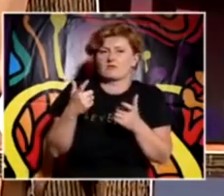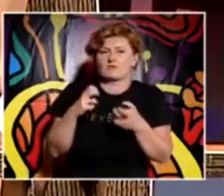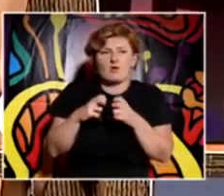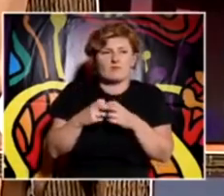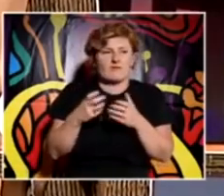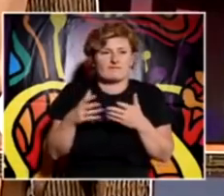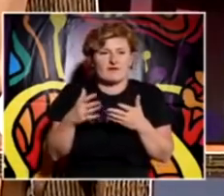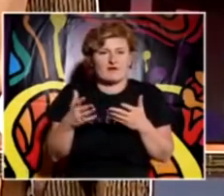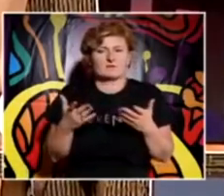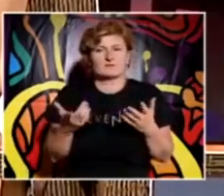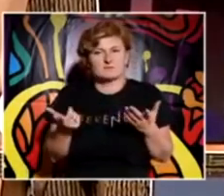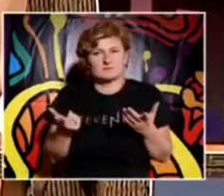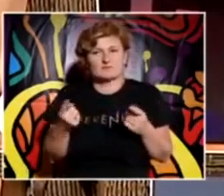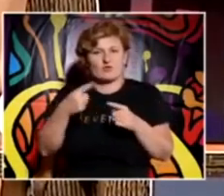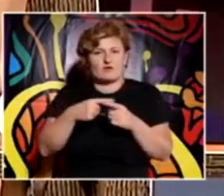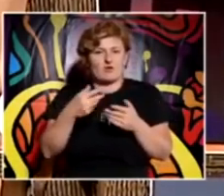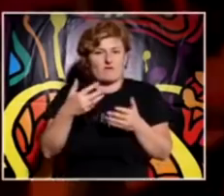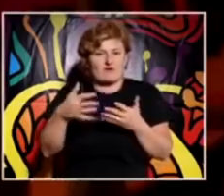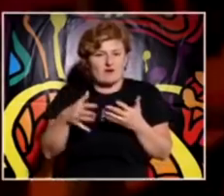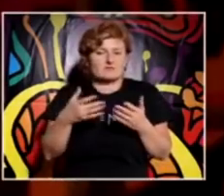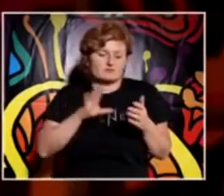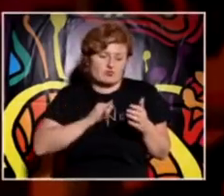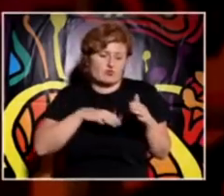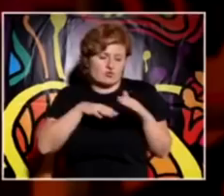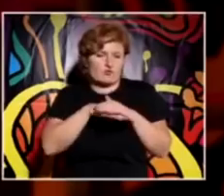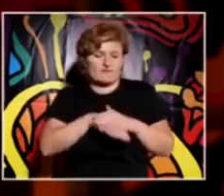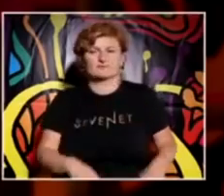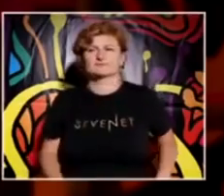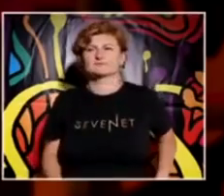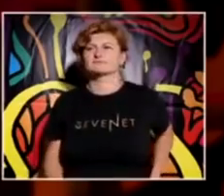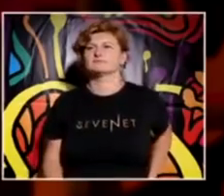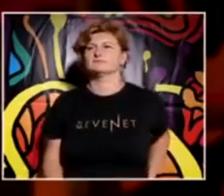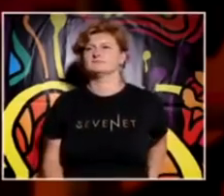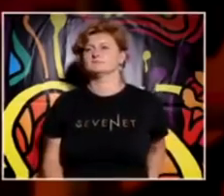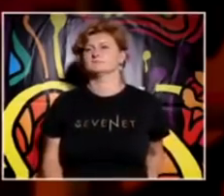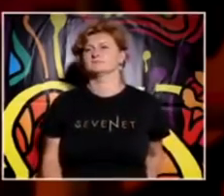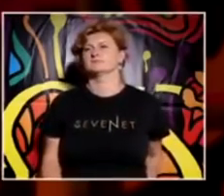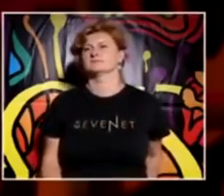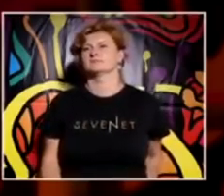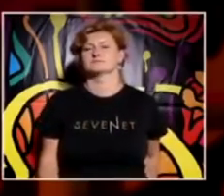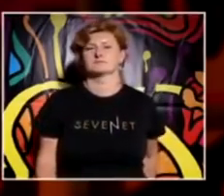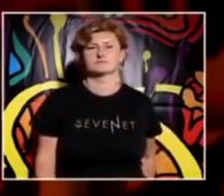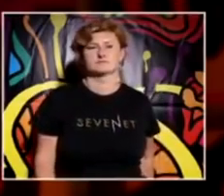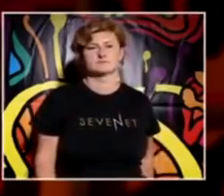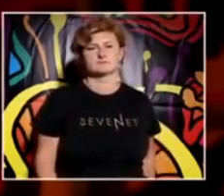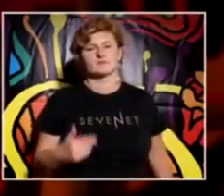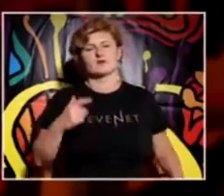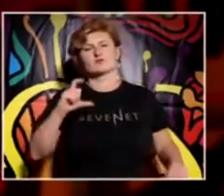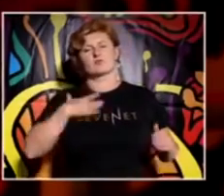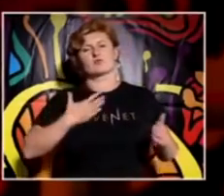komplikacje, które no zawsze będą się wiązać z dodatkowymi wydatkami. Myślę też nie? Trochę w kontekście tych odpowiedzi, które proponowaliśmy naszym gościom, naszym widzom, naszym